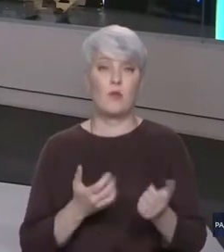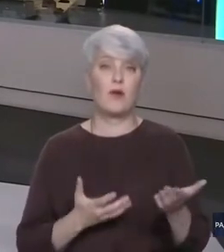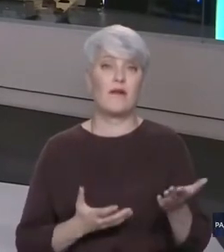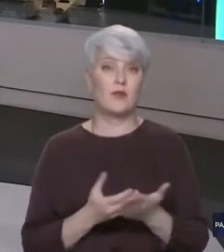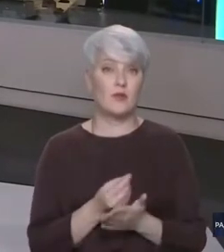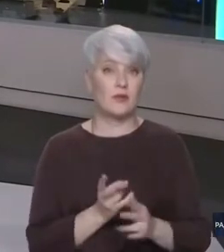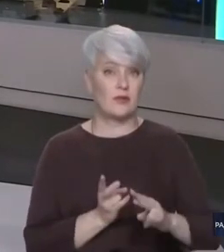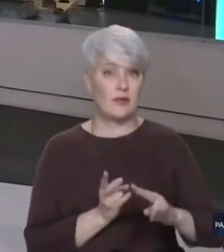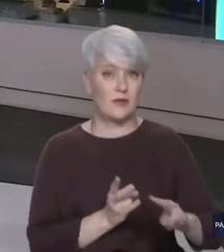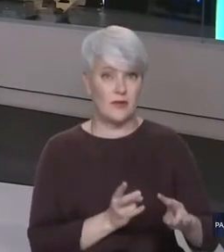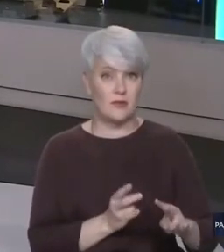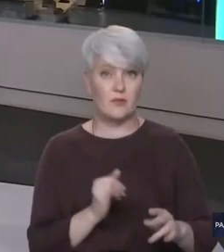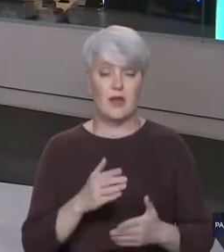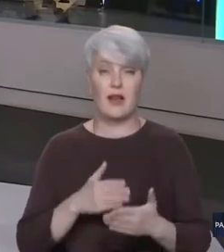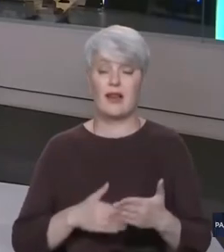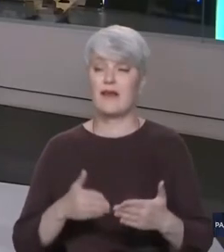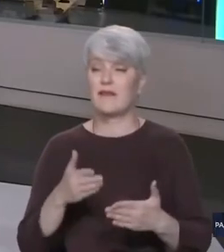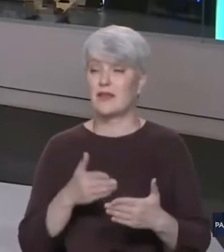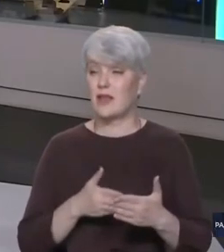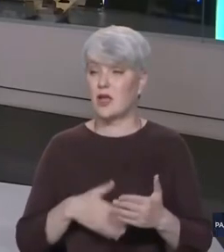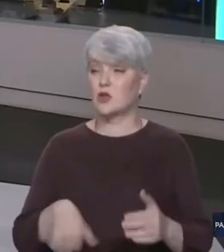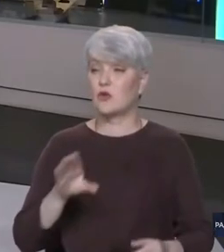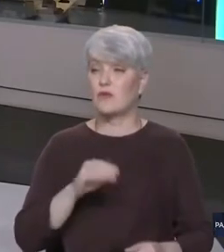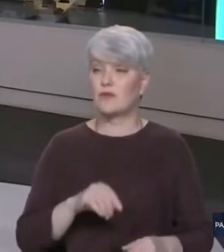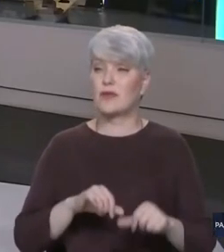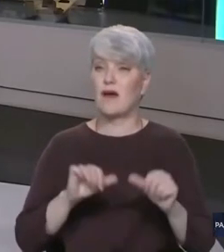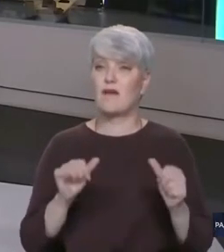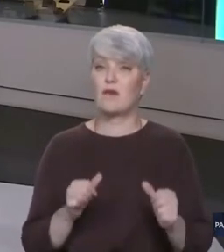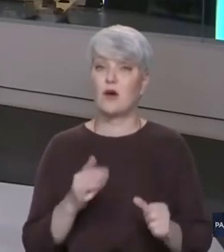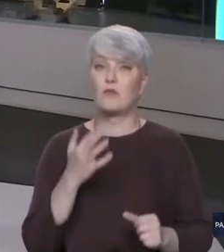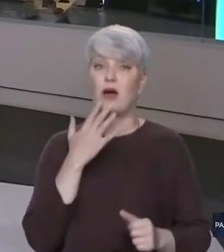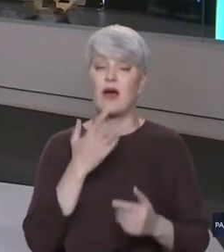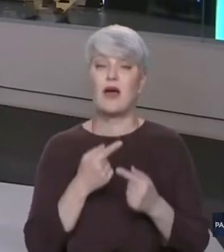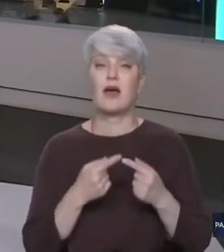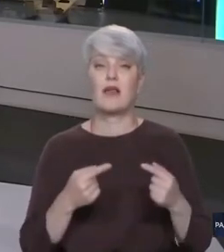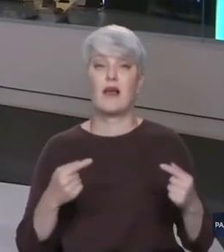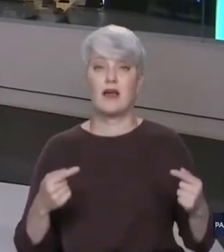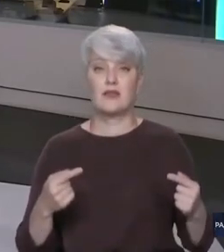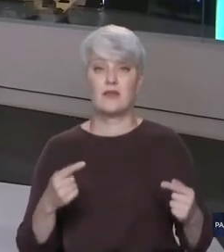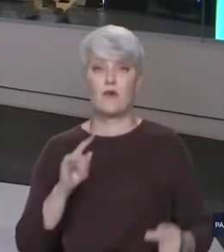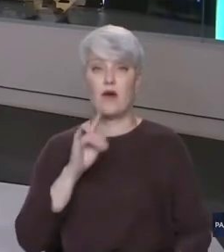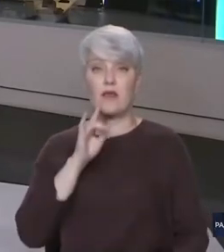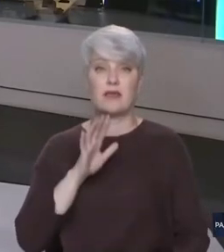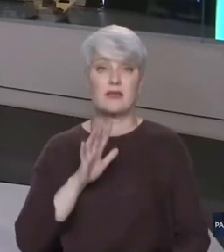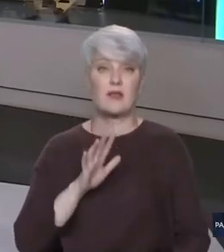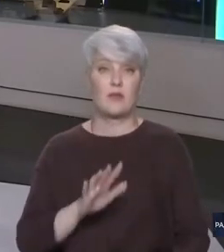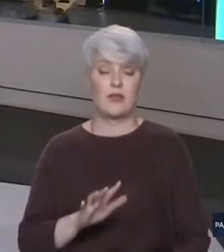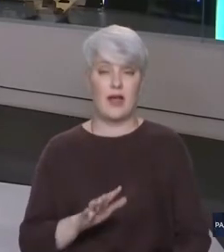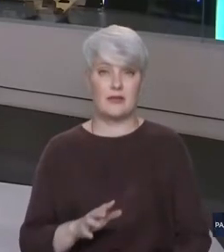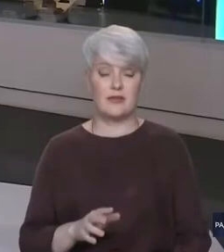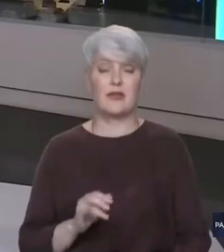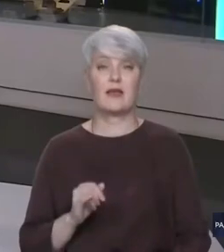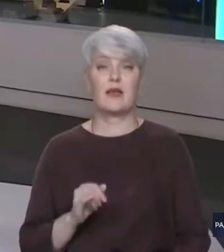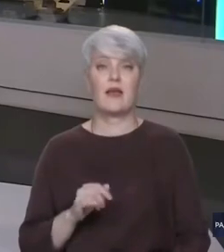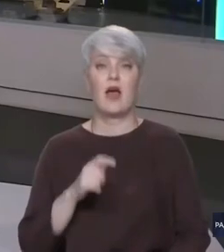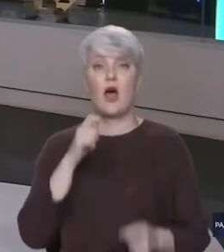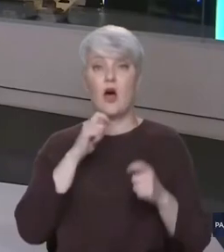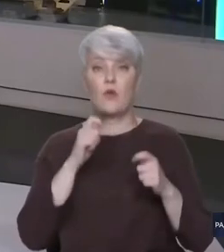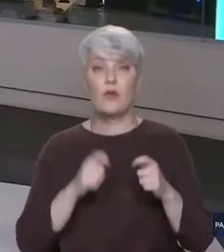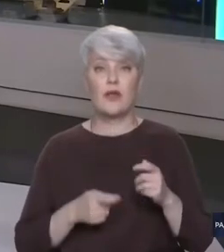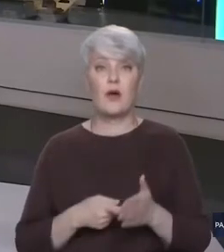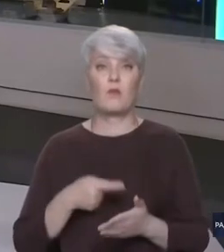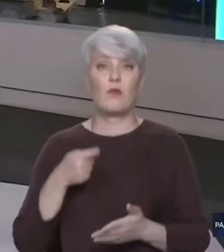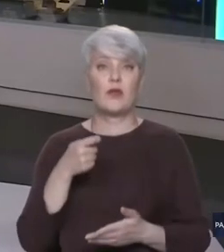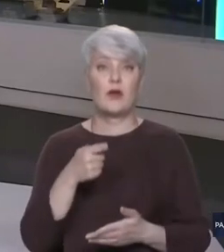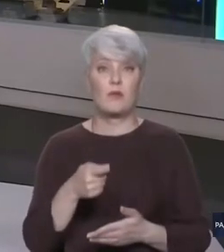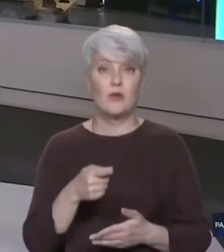фінансуванням тероризму та про ліквідацію усіх форм расової дискримінації Україна подала позов проти країни-агресорки у 2017-му